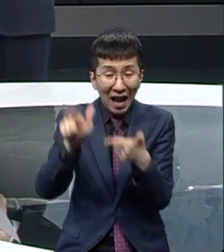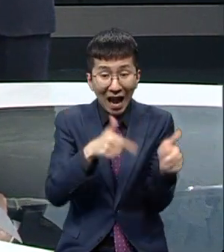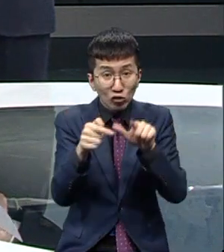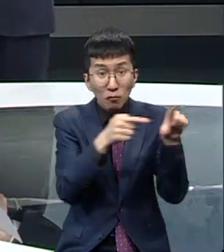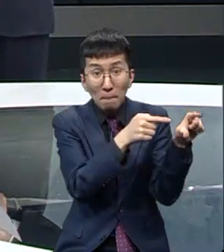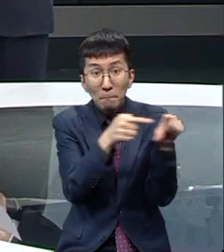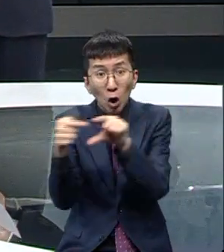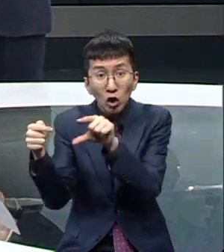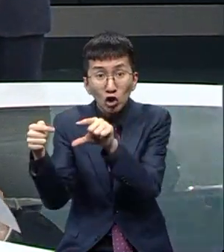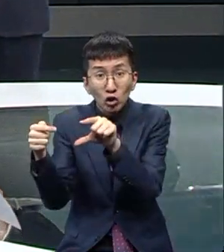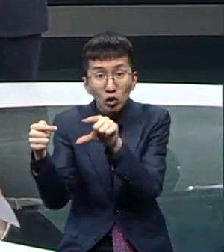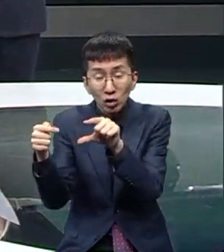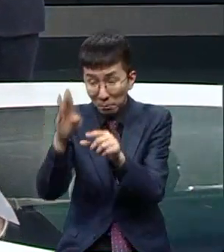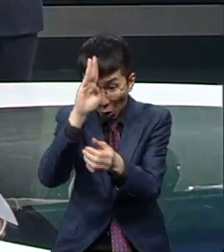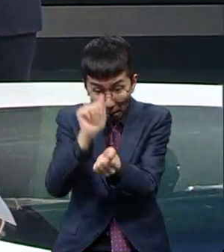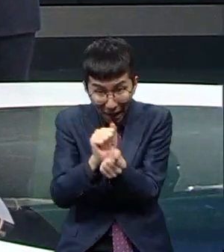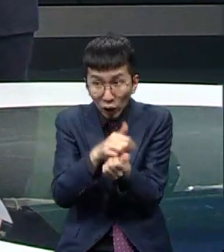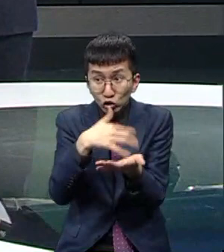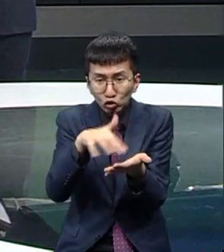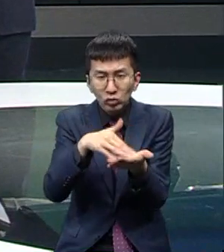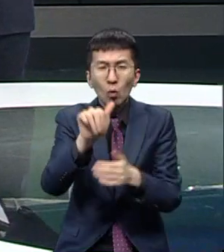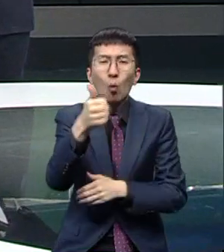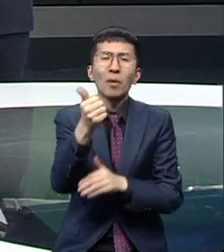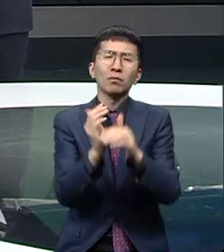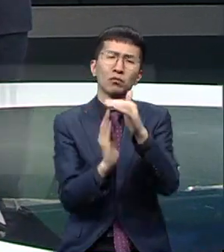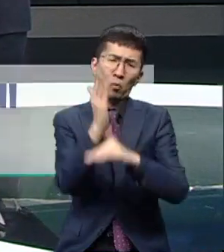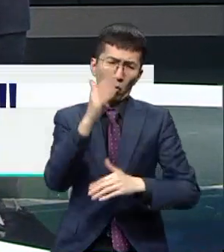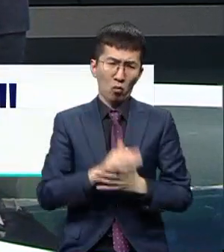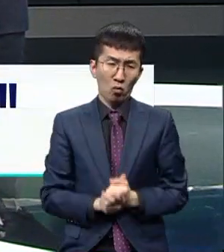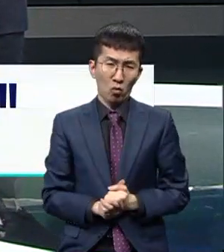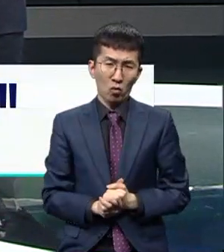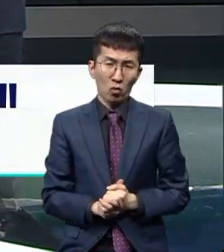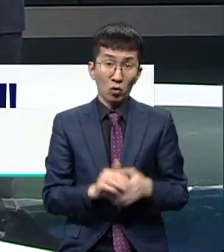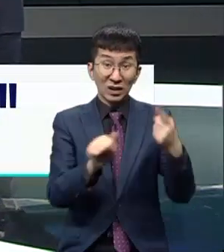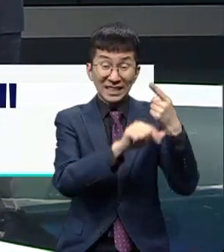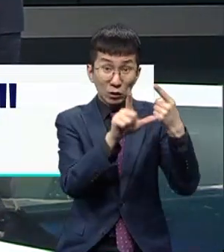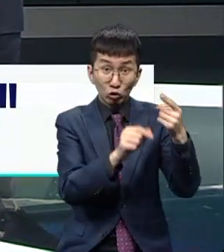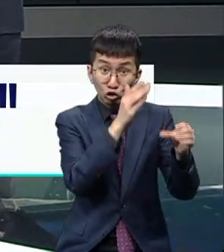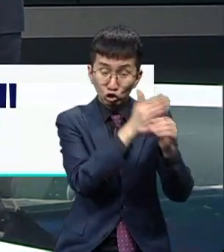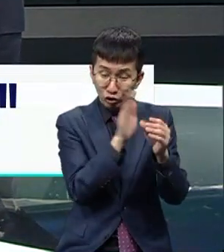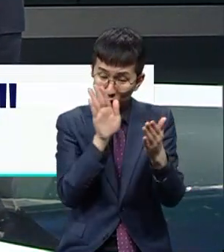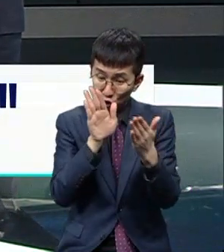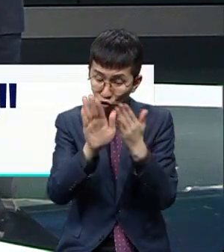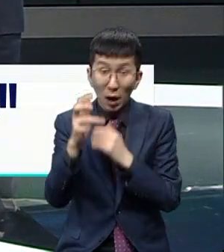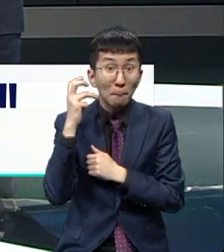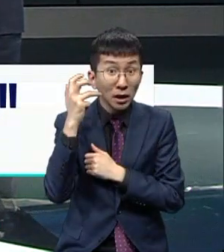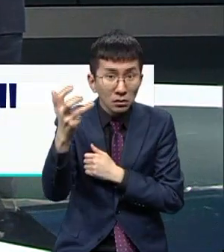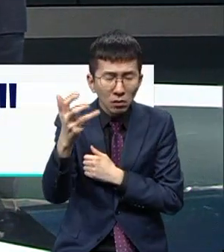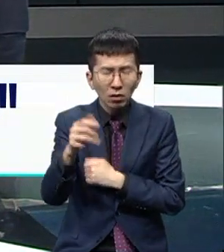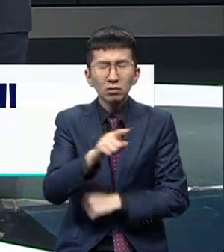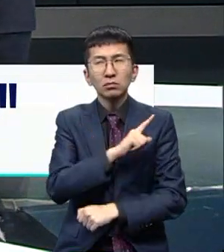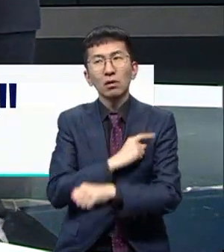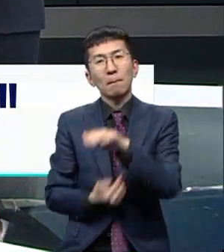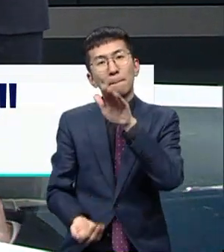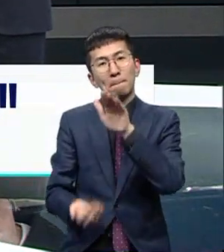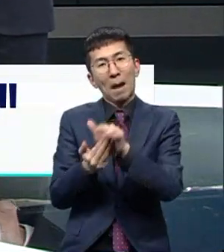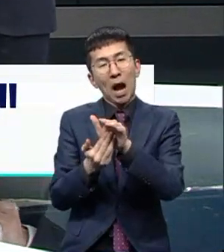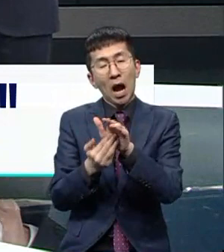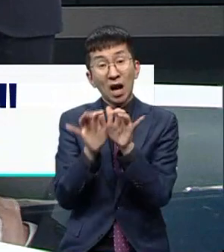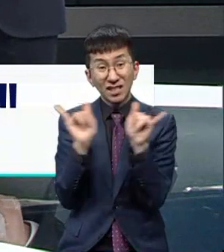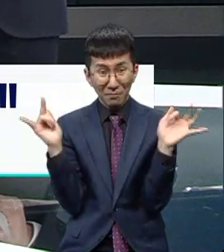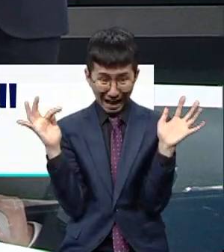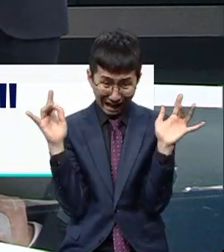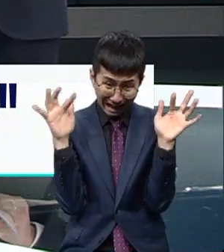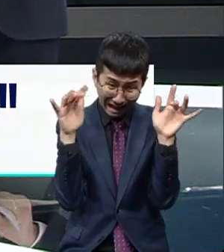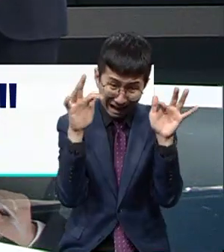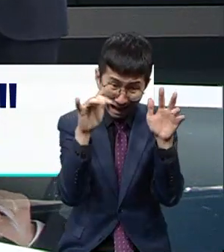국내 확진자는 500명을 넘어섰습니다. 지난 1월 중순 이후 80일 만입니다. 특히 사람들이 많이